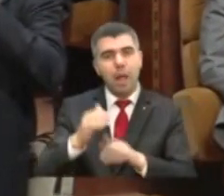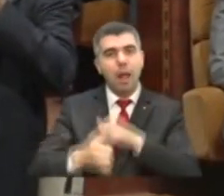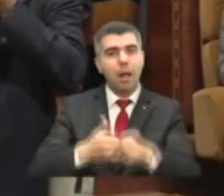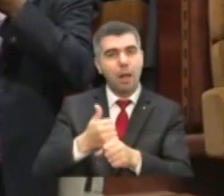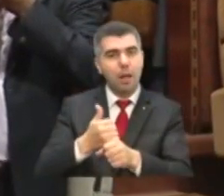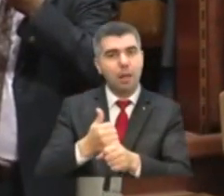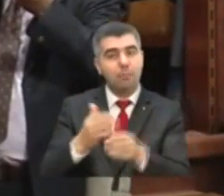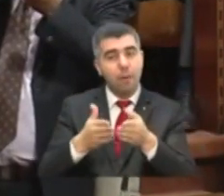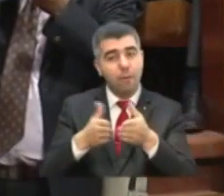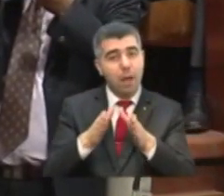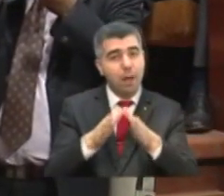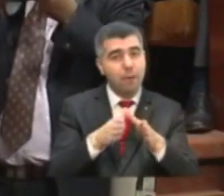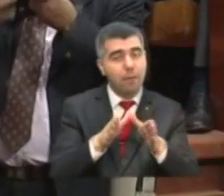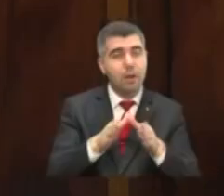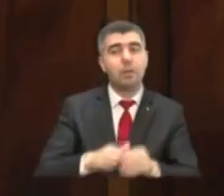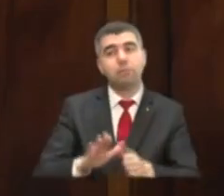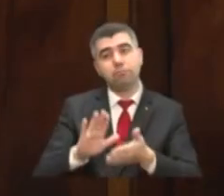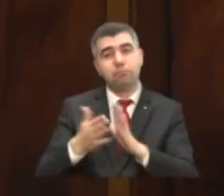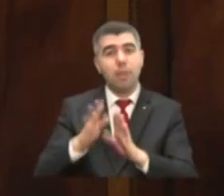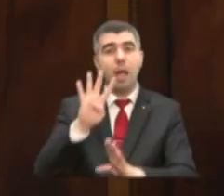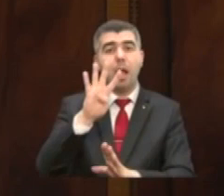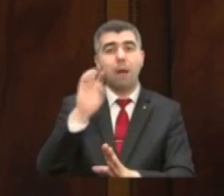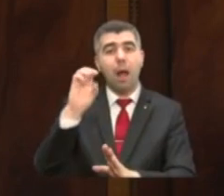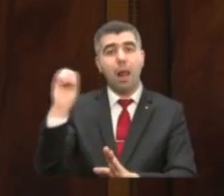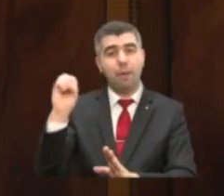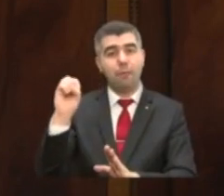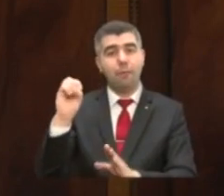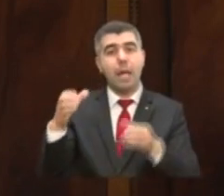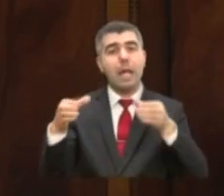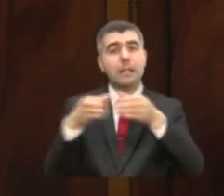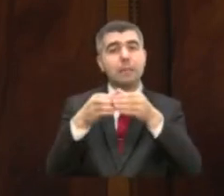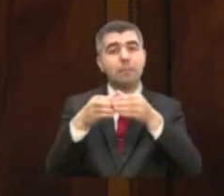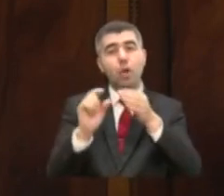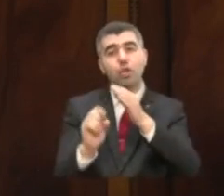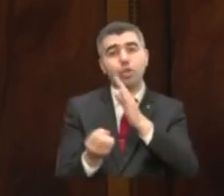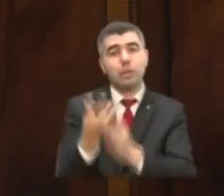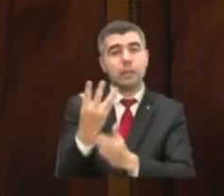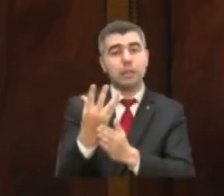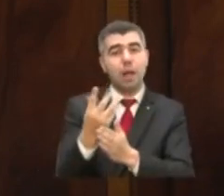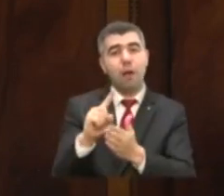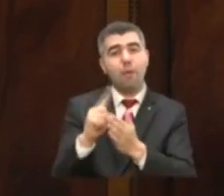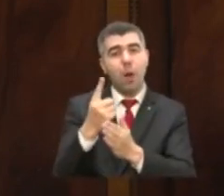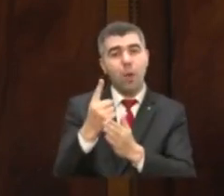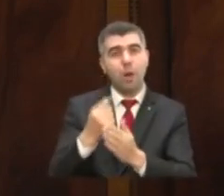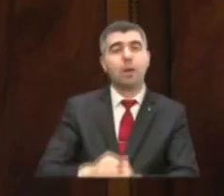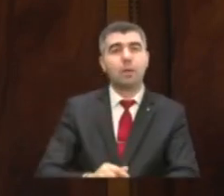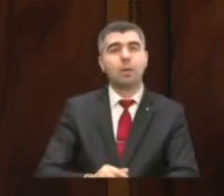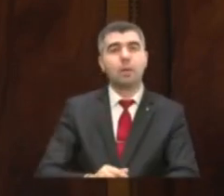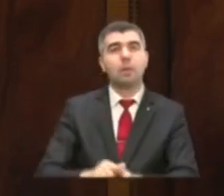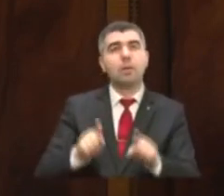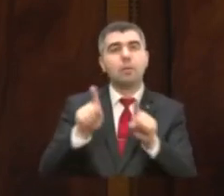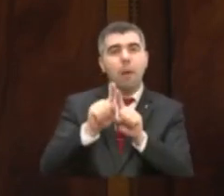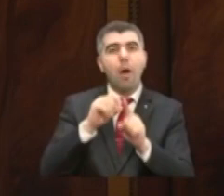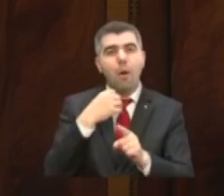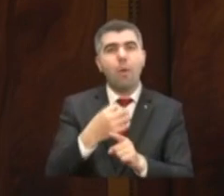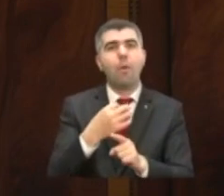غادي تفتح ما يقرب من 4,000 قسم جديد في التعليم الأولي، أغلبها الآن موجود لأن إما كتكون